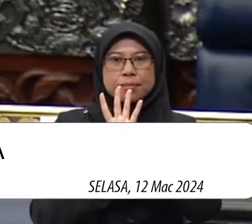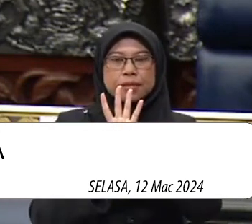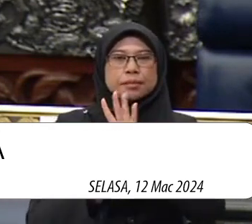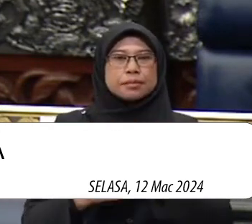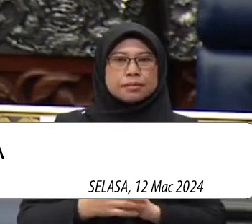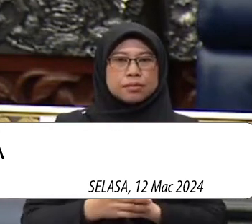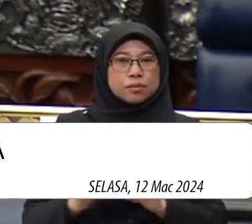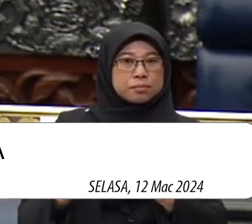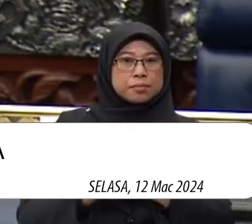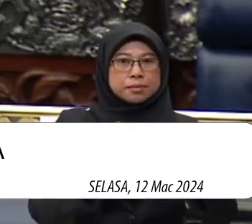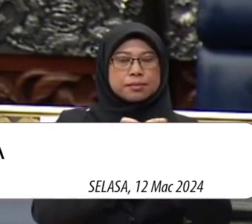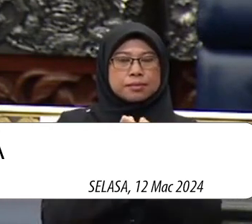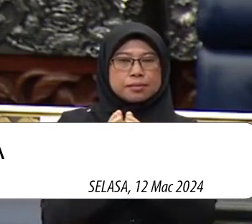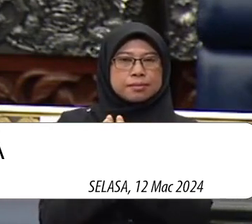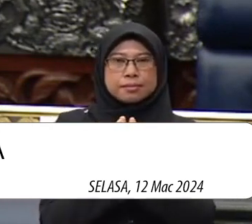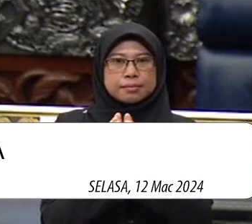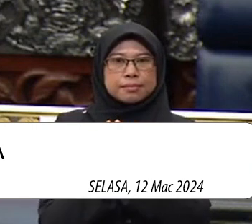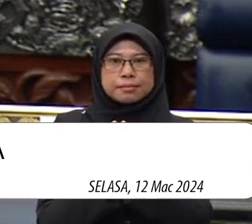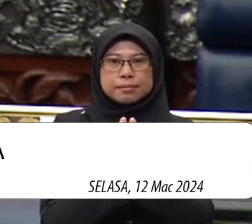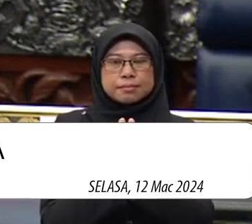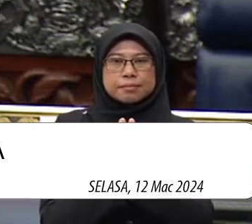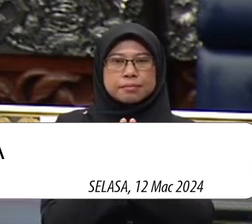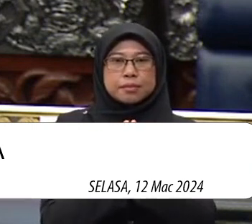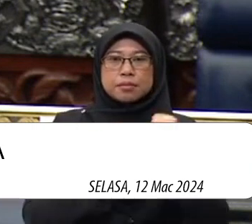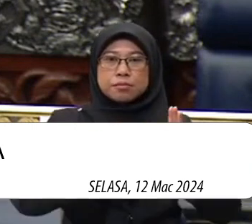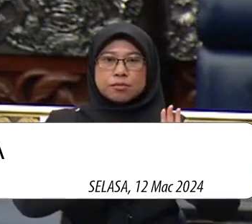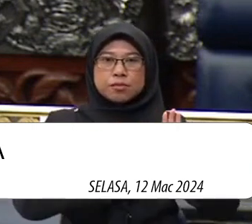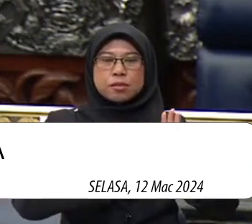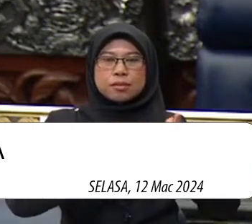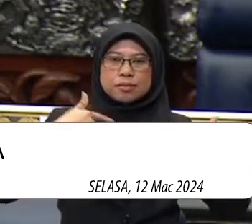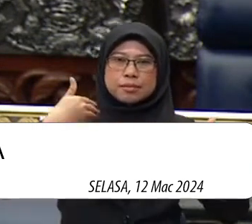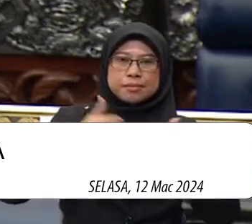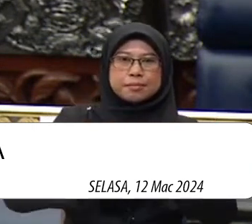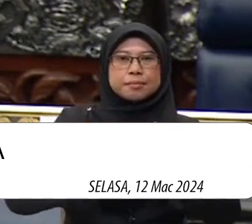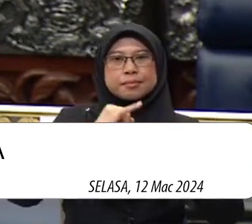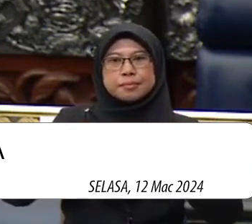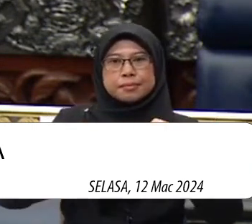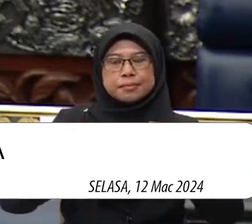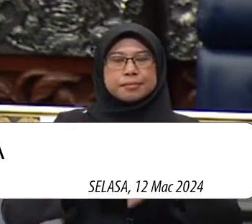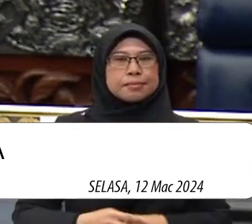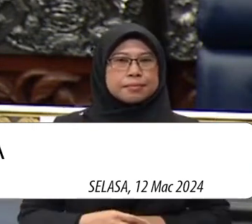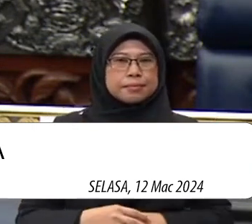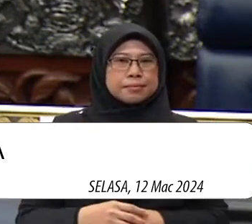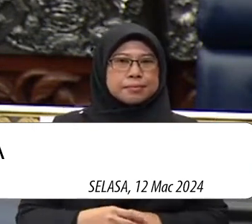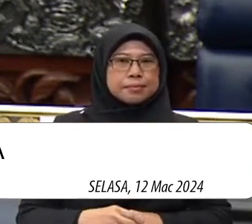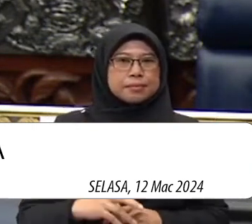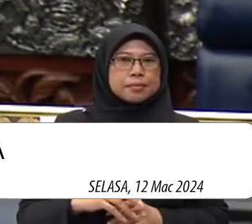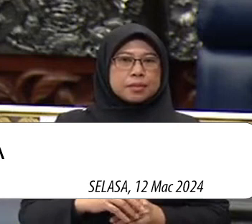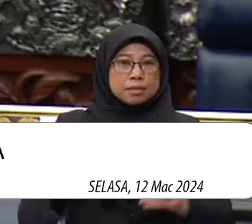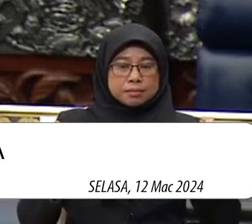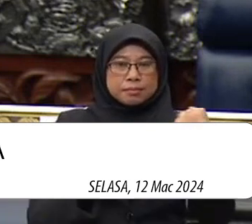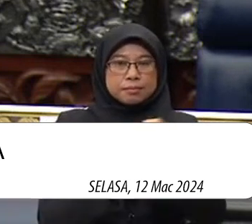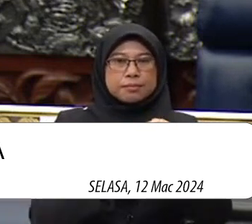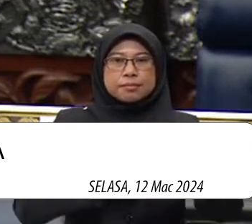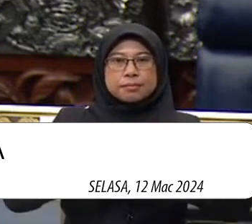untuk bertindak bersama dari peringkat permulaan hinggalah ke peringkat akhir KPT menyokong